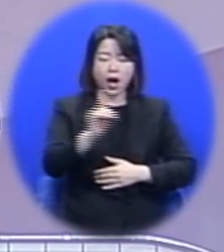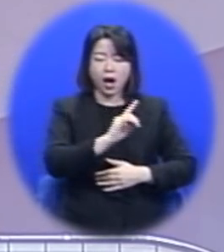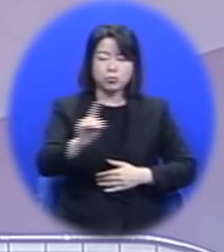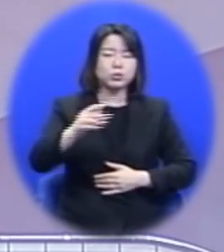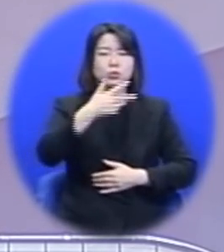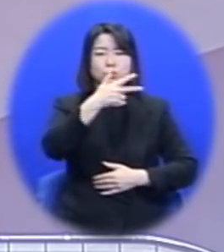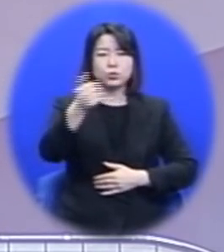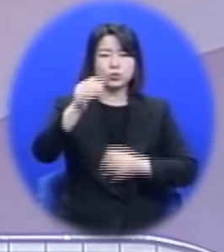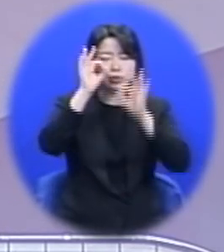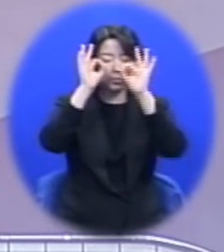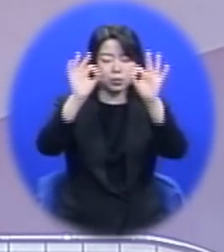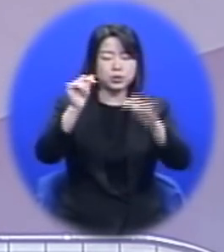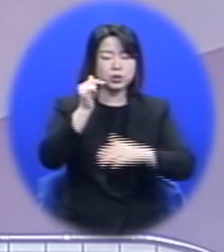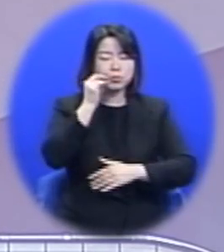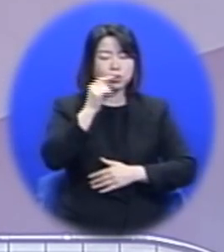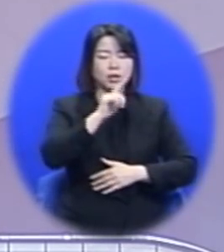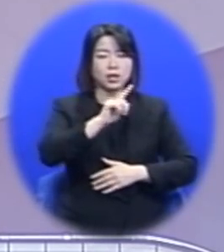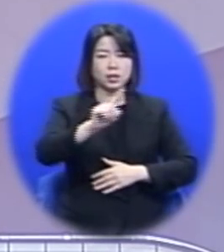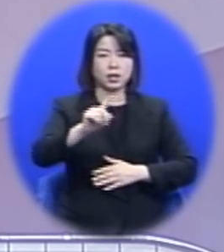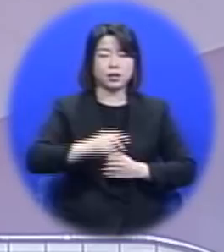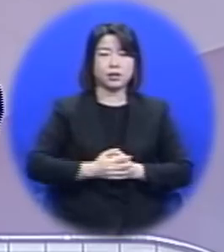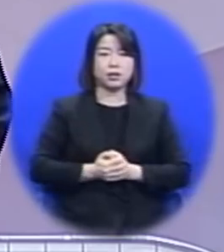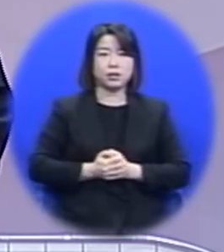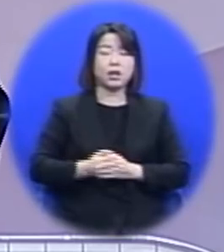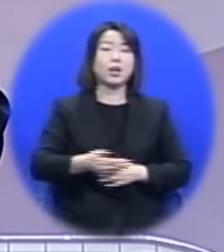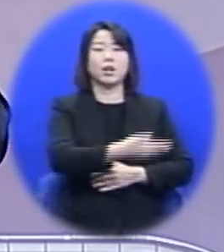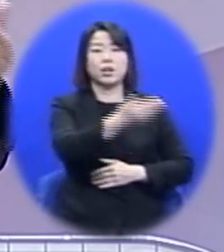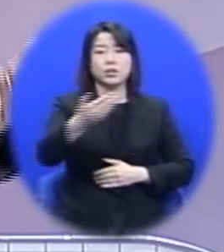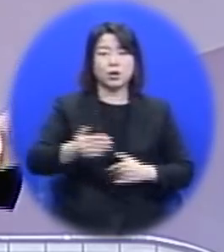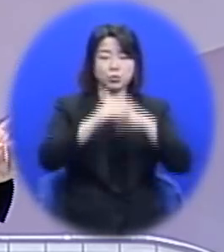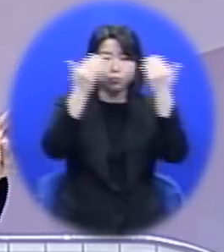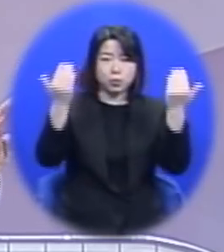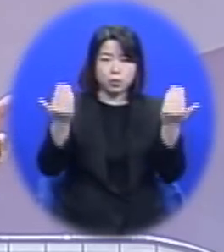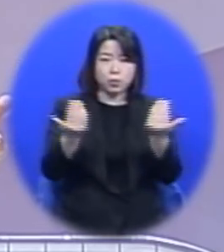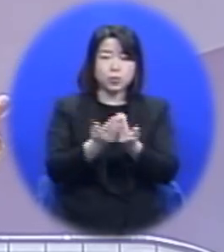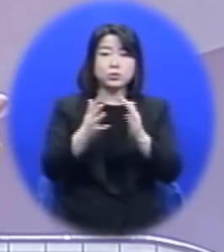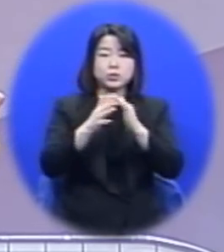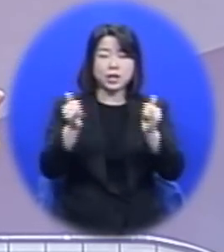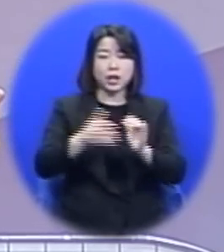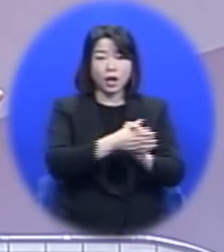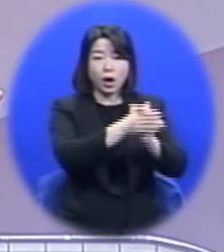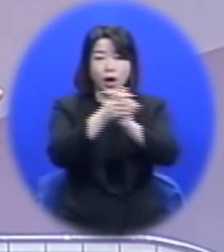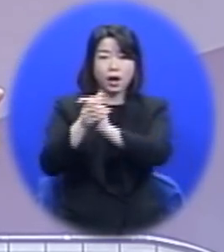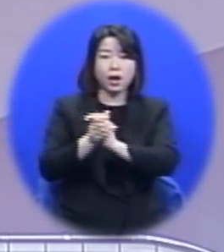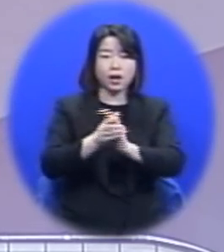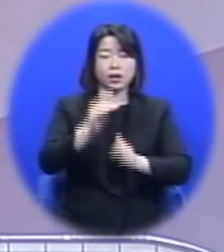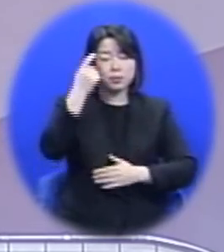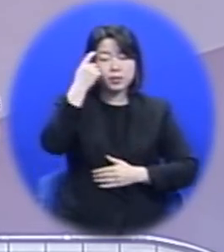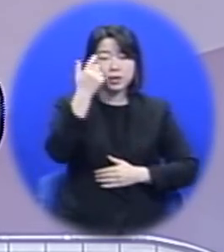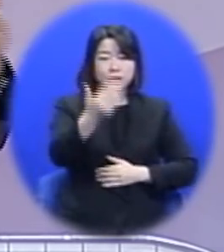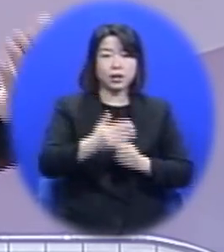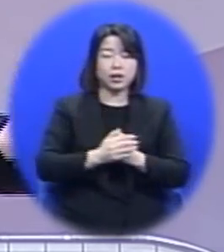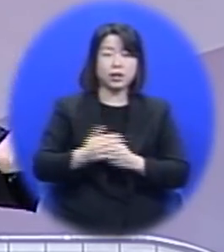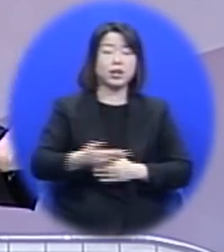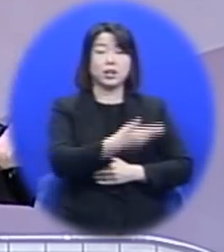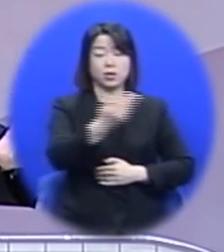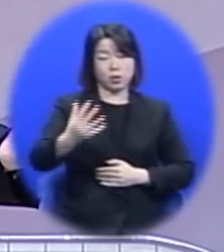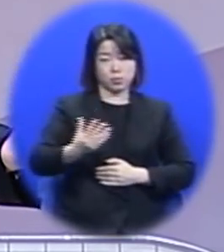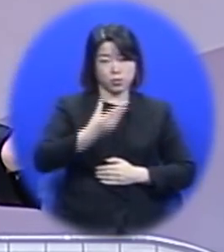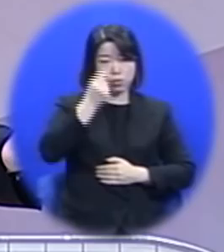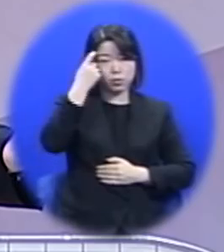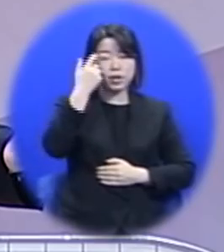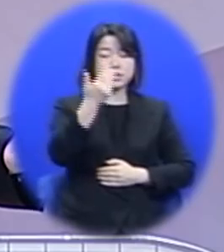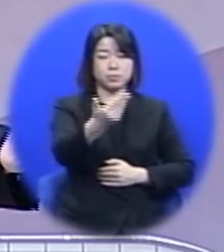보지 못하리라. 여러분, 여러분은 모든 사람과 화평하십니까? 여러분은